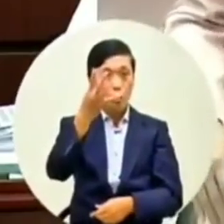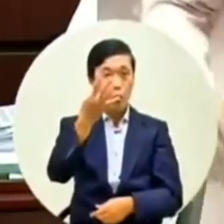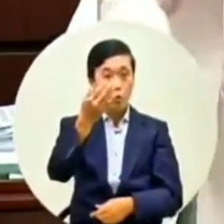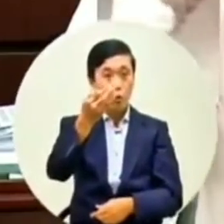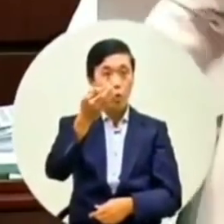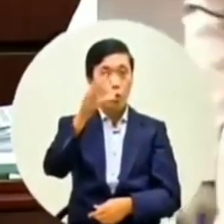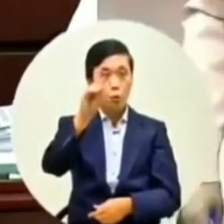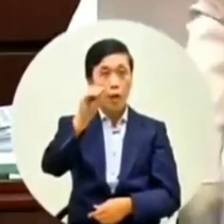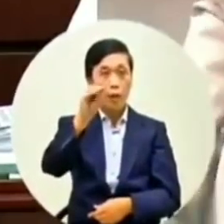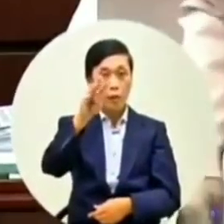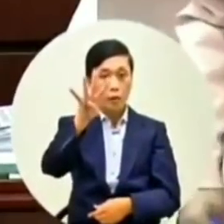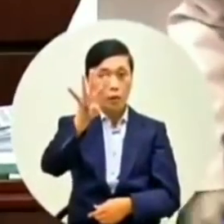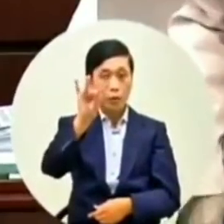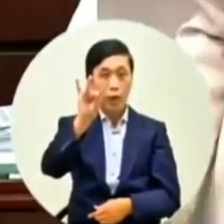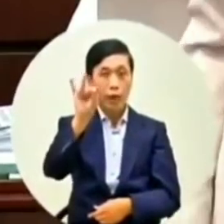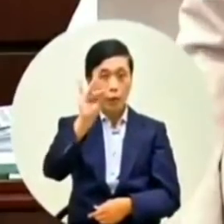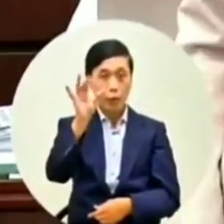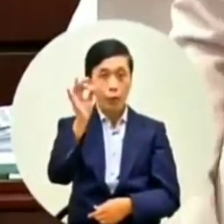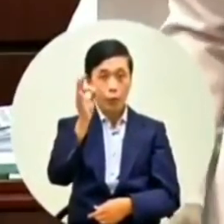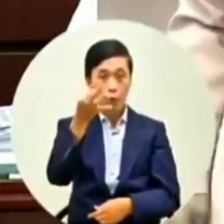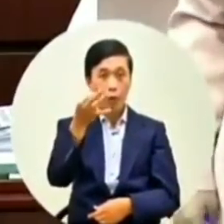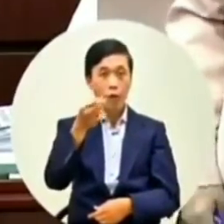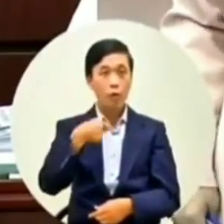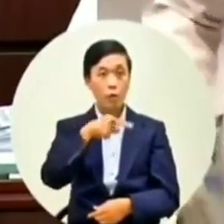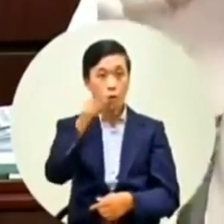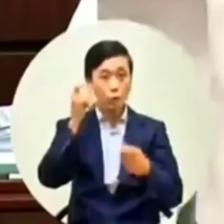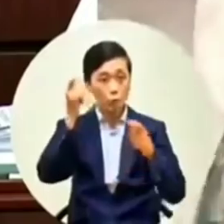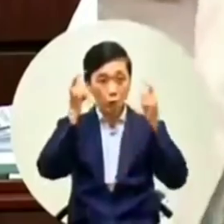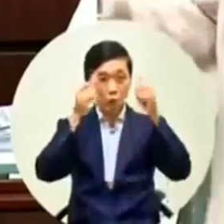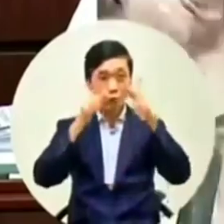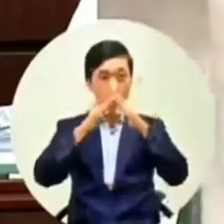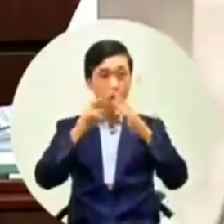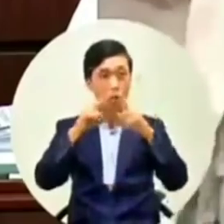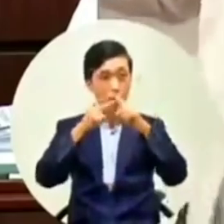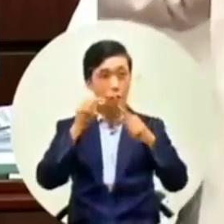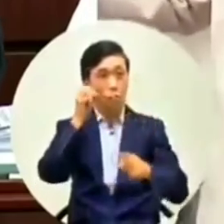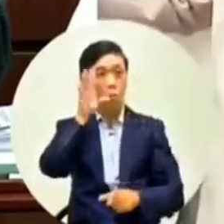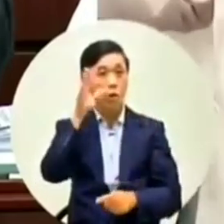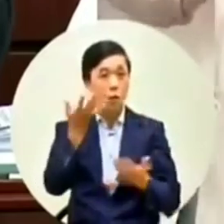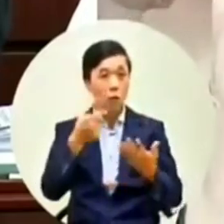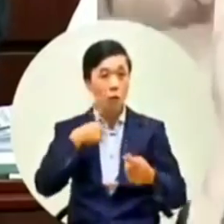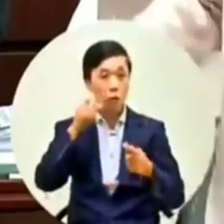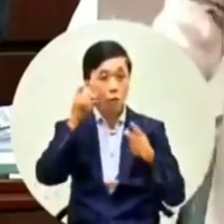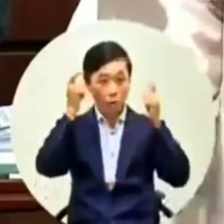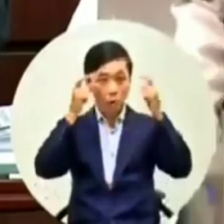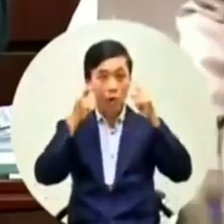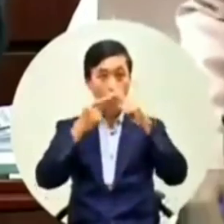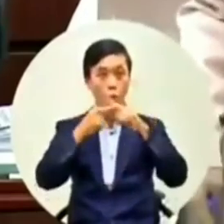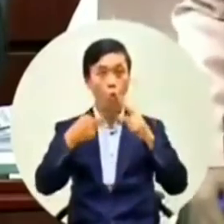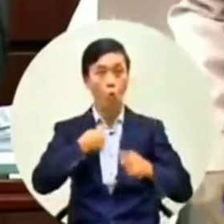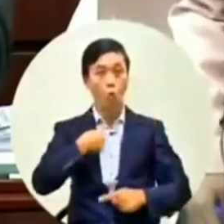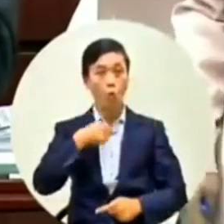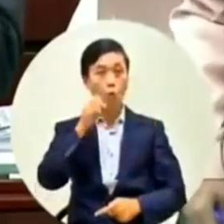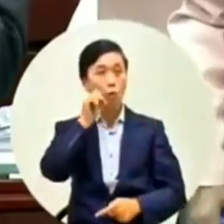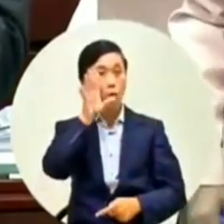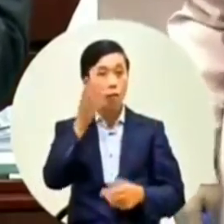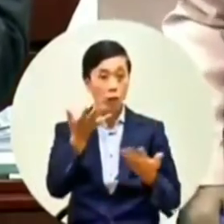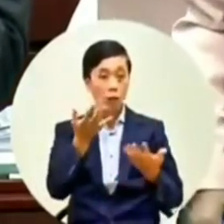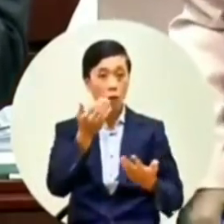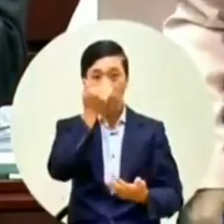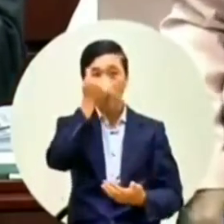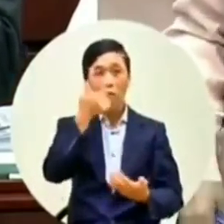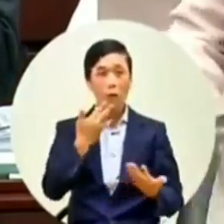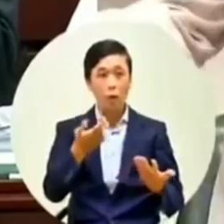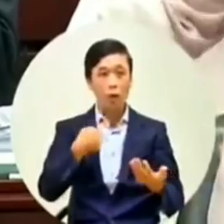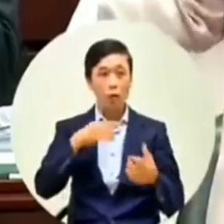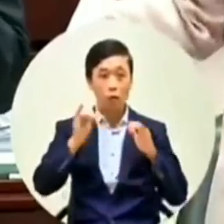说我们高雄的荷包很光荣吗？我们还要讲说我是高雄，我很骄傲吗？我跟你讲，现在的市民是苦哈